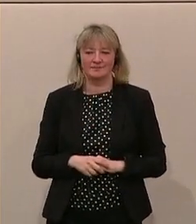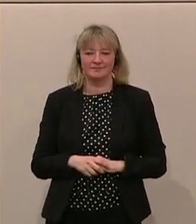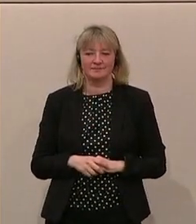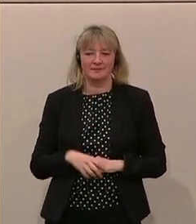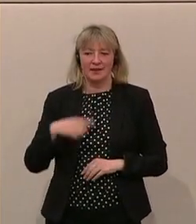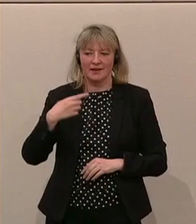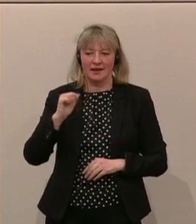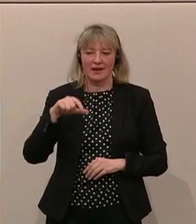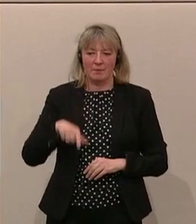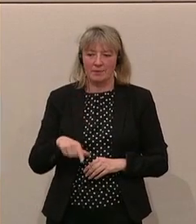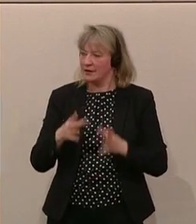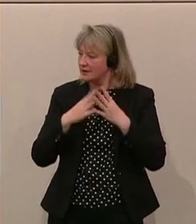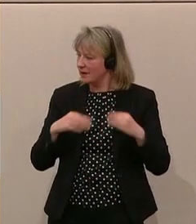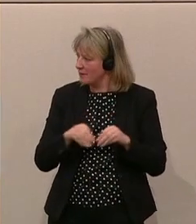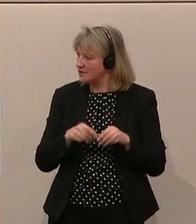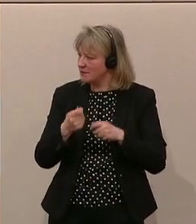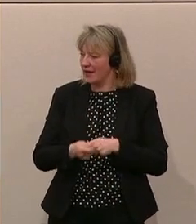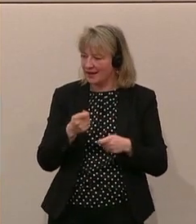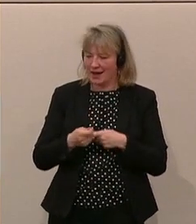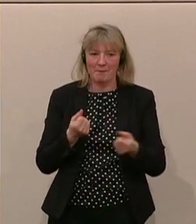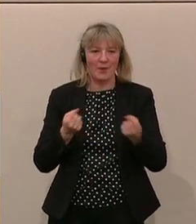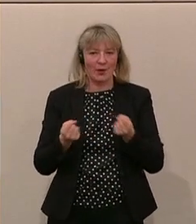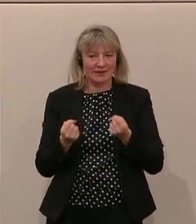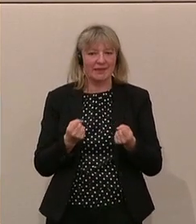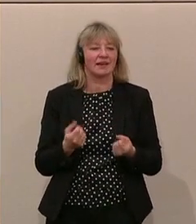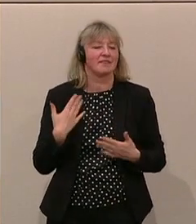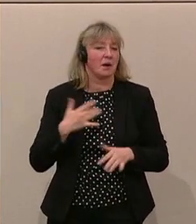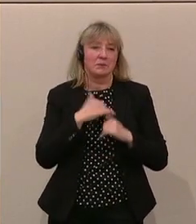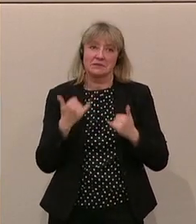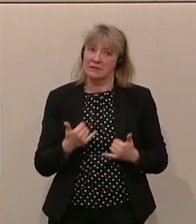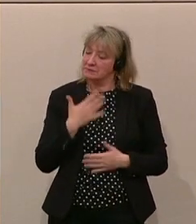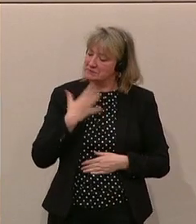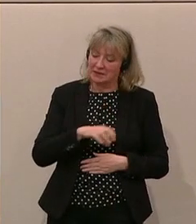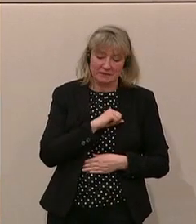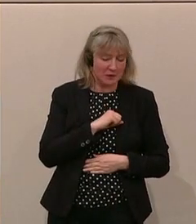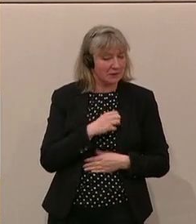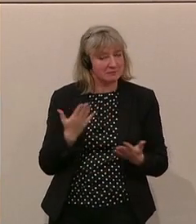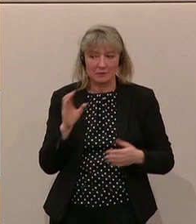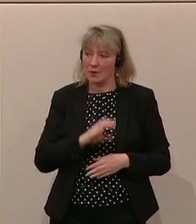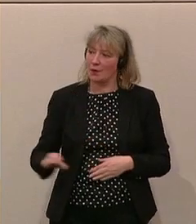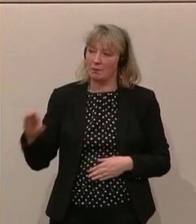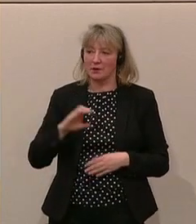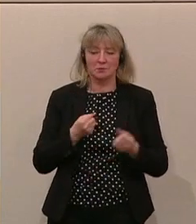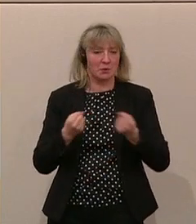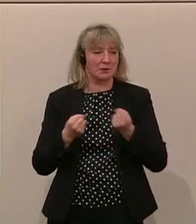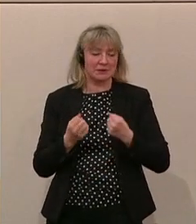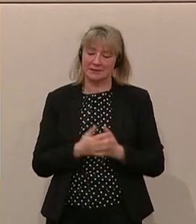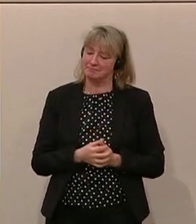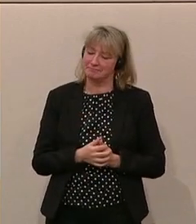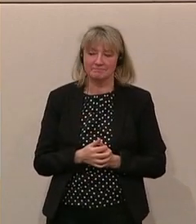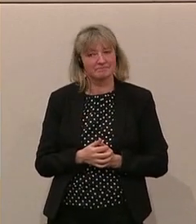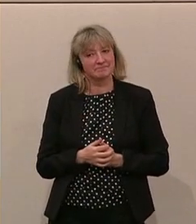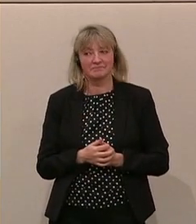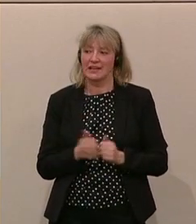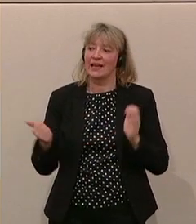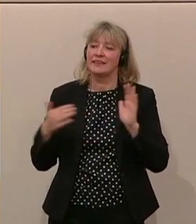die GAP, die gemeinsame Agrarpolitik, war bisher kein Erfolgsmodell in der europäischen Politik.